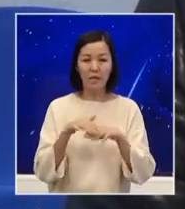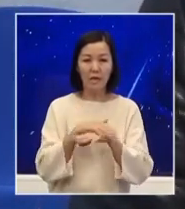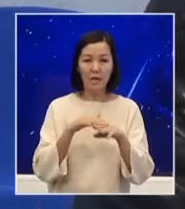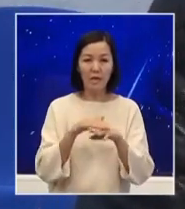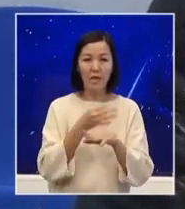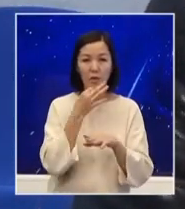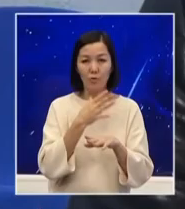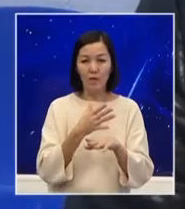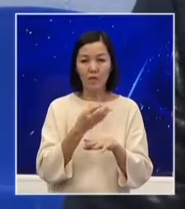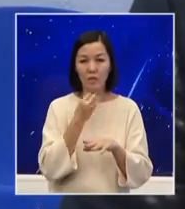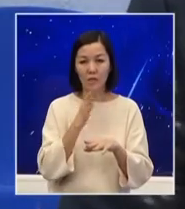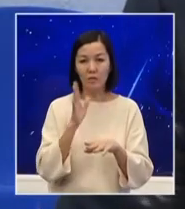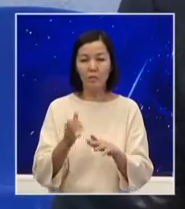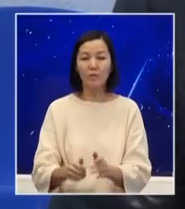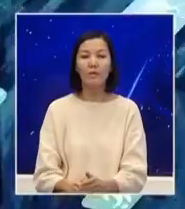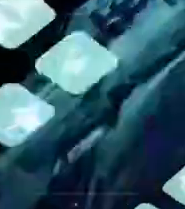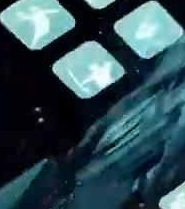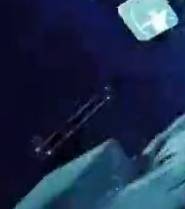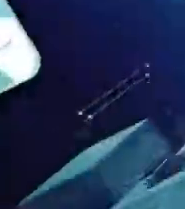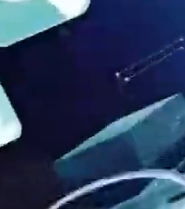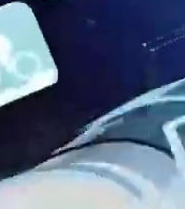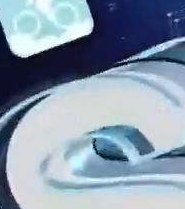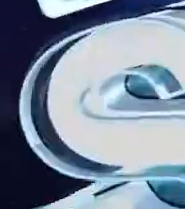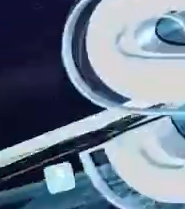тұрғындарына жақсы болды деп ойлаймын.